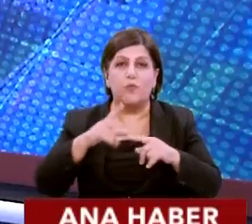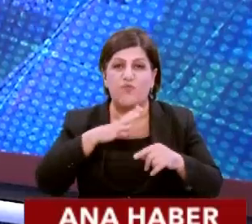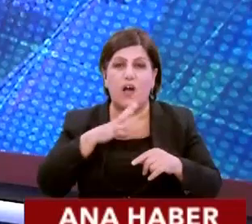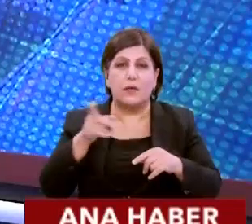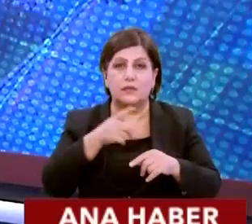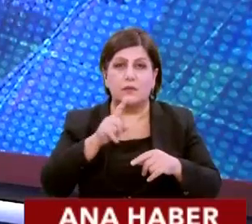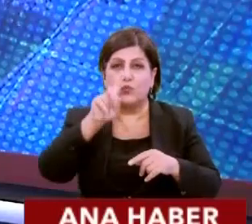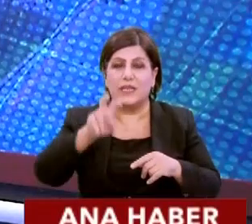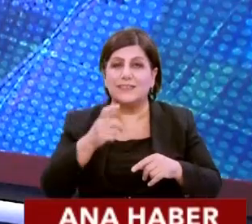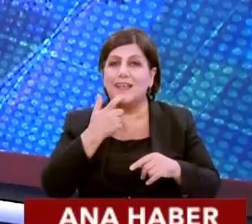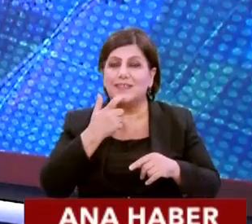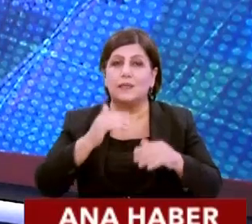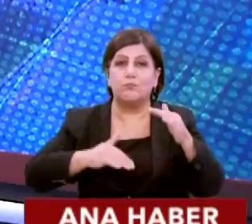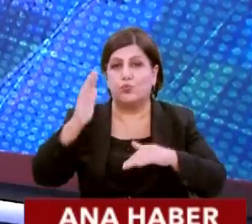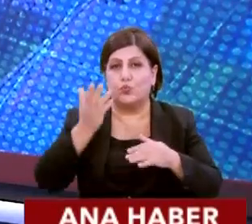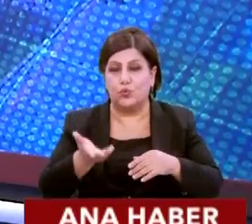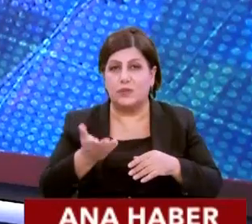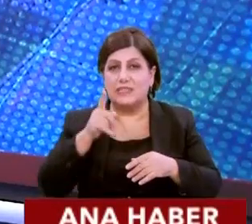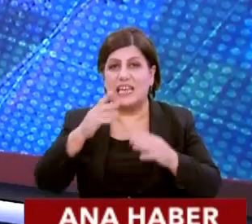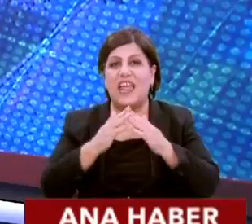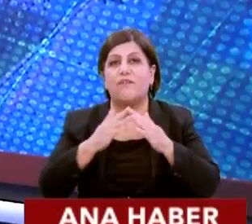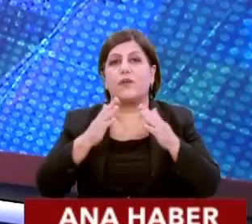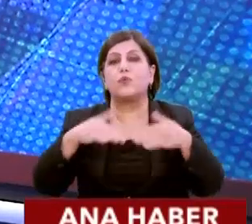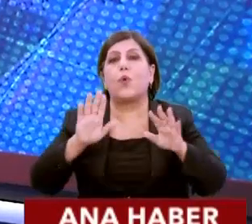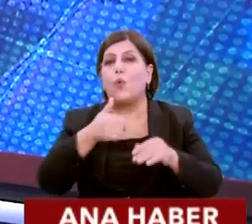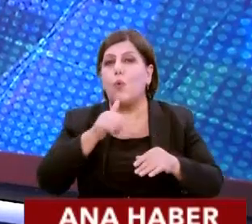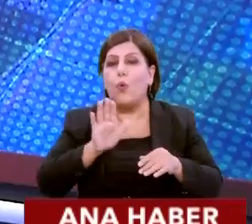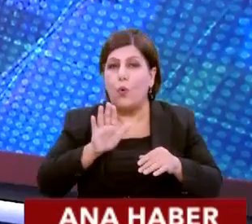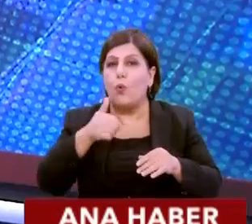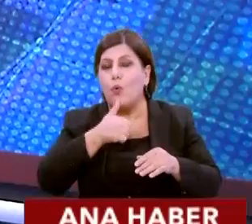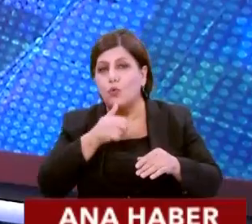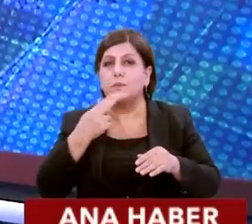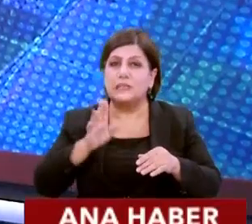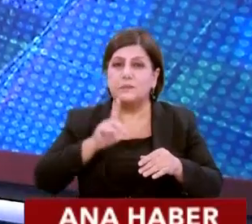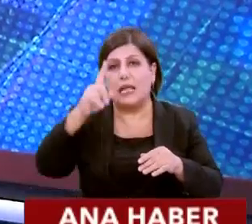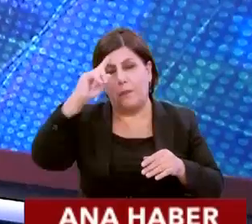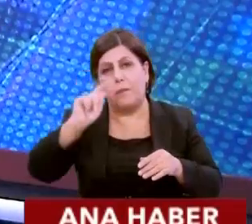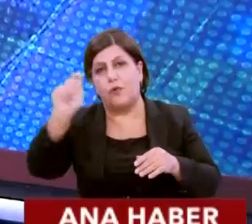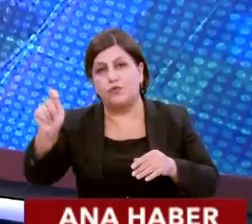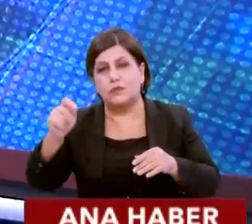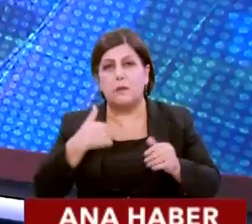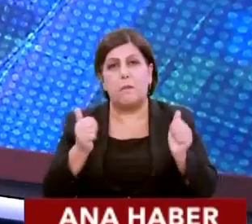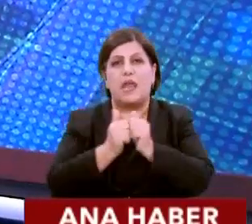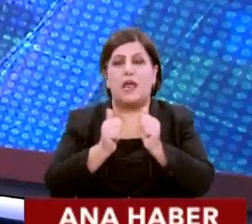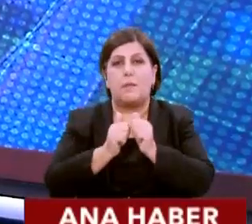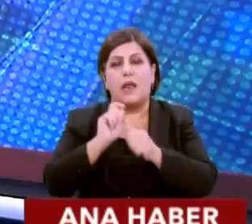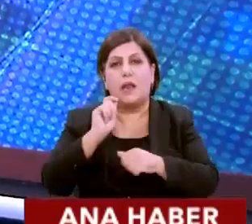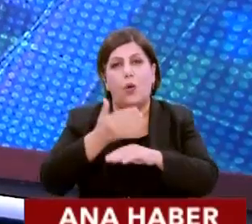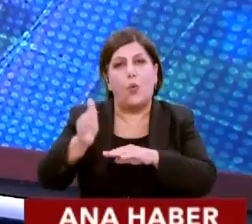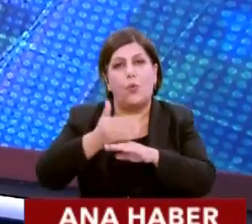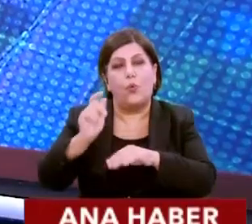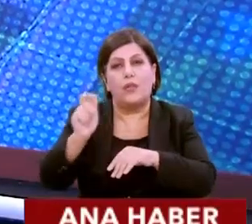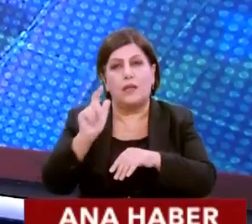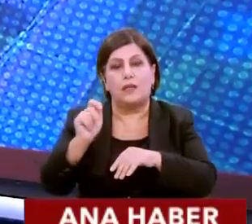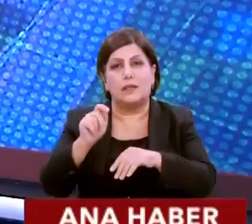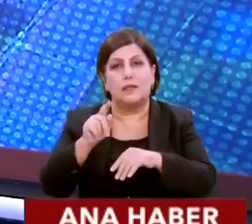18 yaşından büyüksün Senin evin yok oğlum kızım Sen başvur birlikte öderiz var mıdır